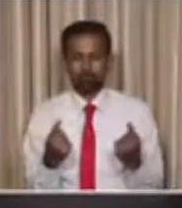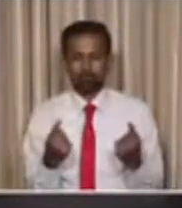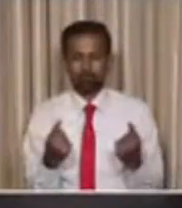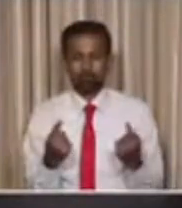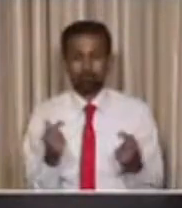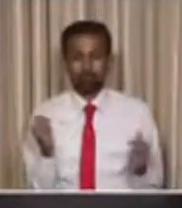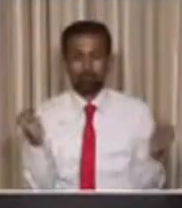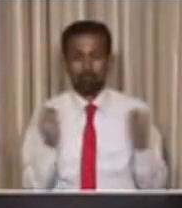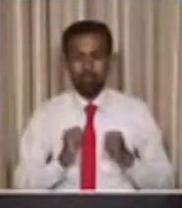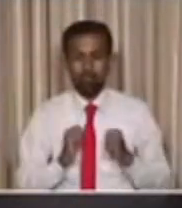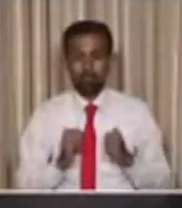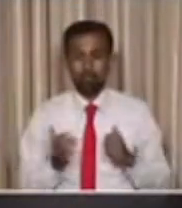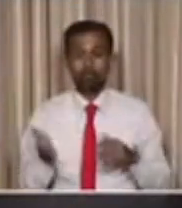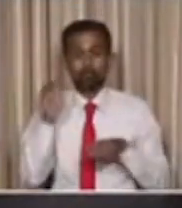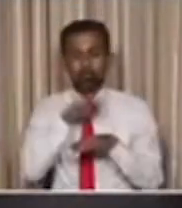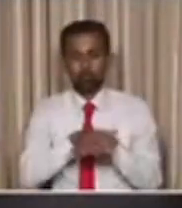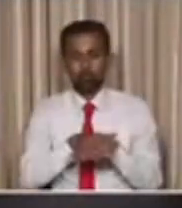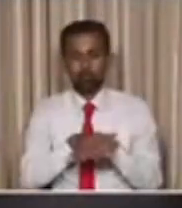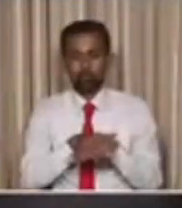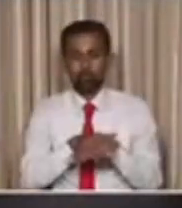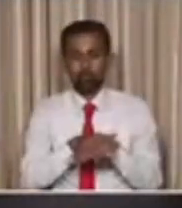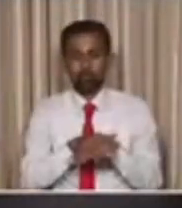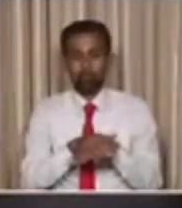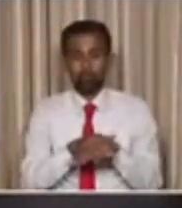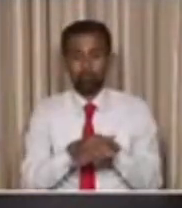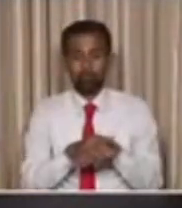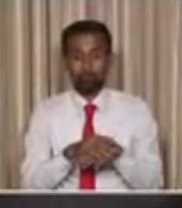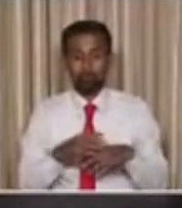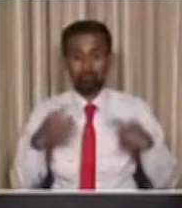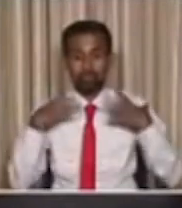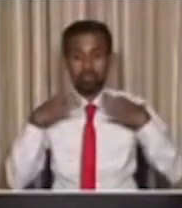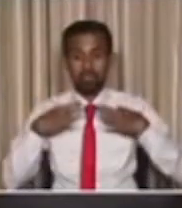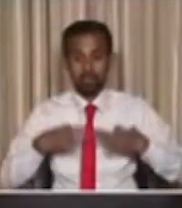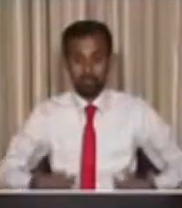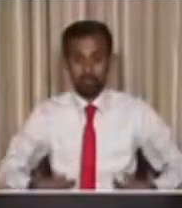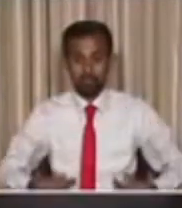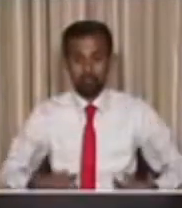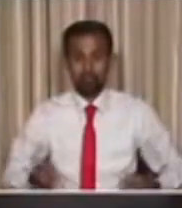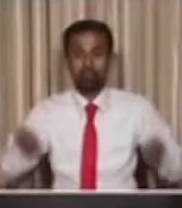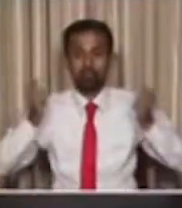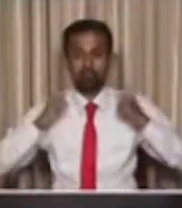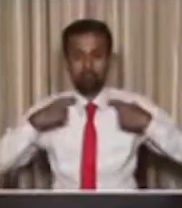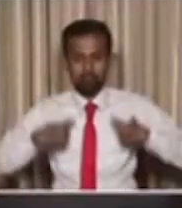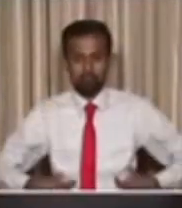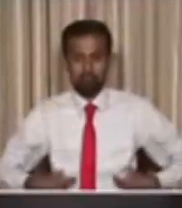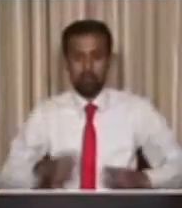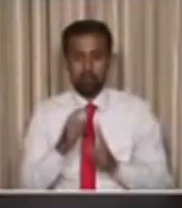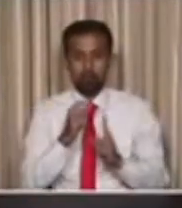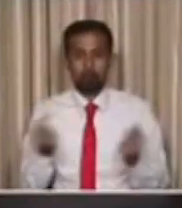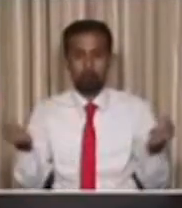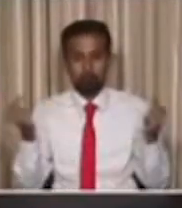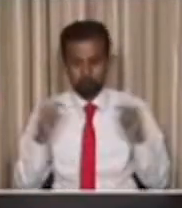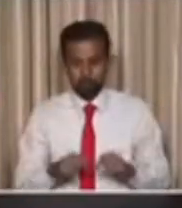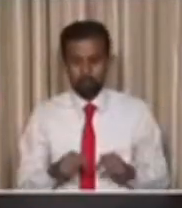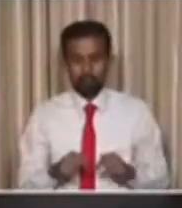ඔය කෝට් එකට උඩින් අර අර ගිරුවාපත්තේ අර කුරහන් සාටකයක් දාගෙන මේ පාර්ලිමේන්තුවට සහ මේ වැඩ කටයුතු